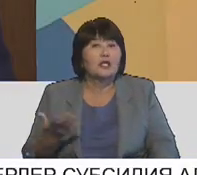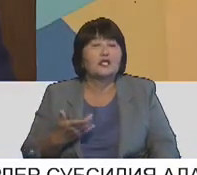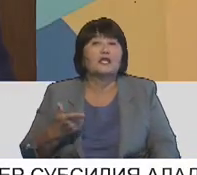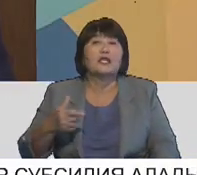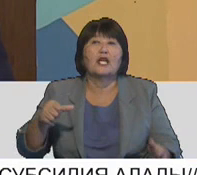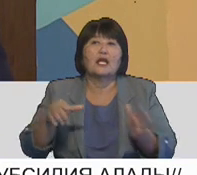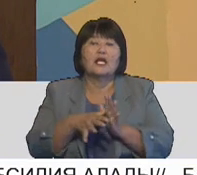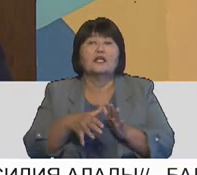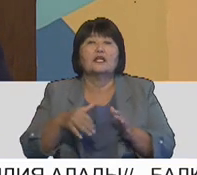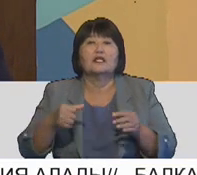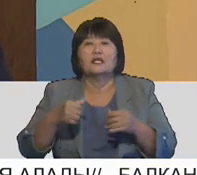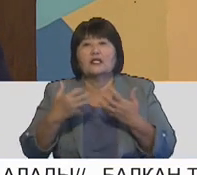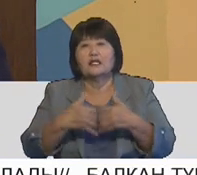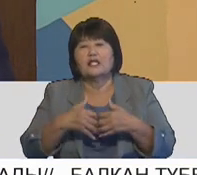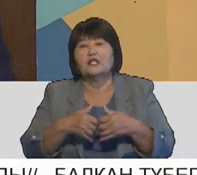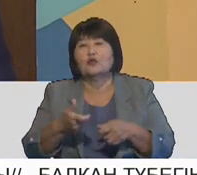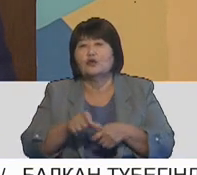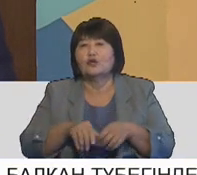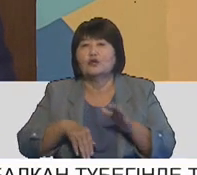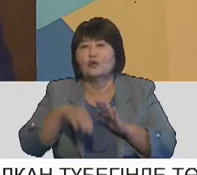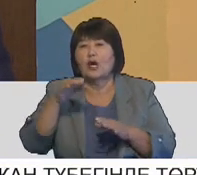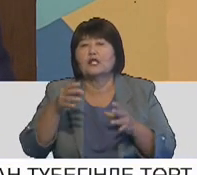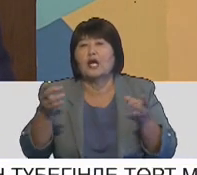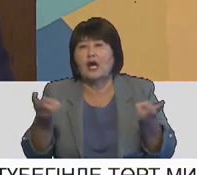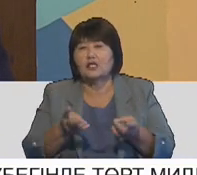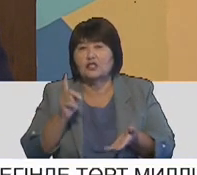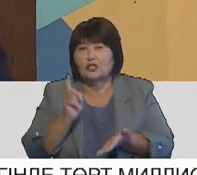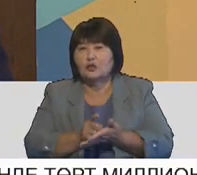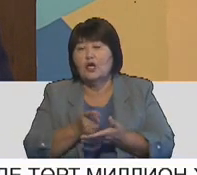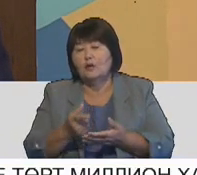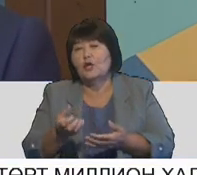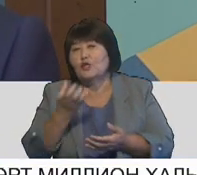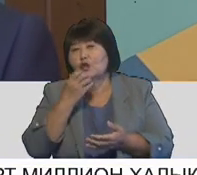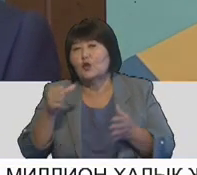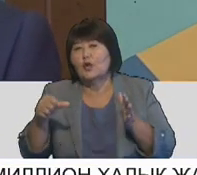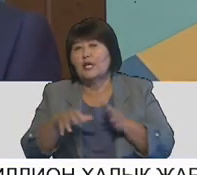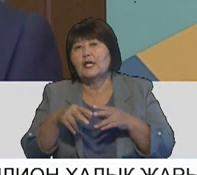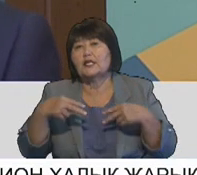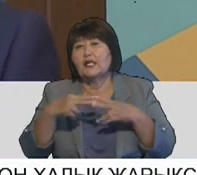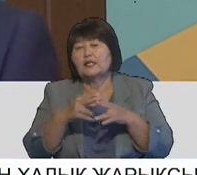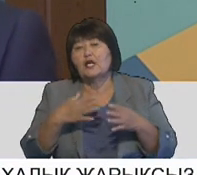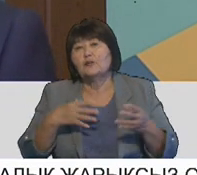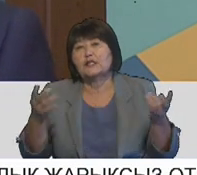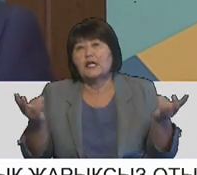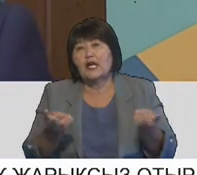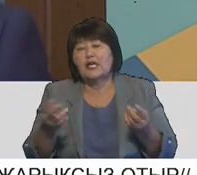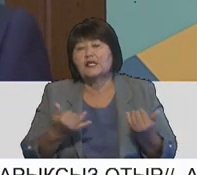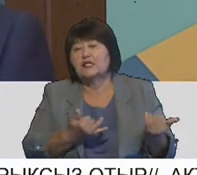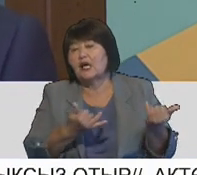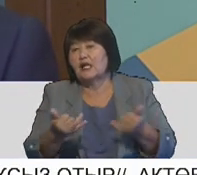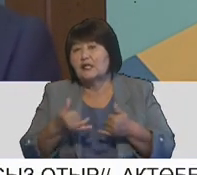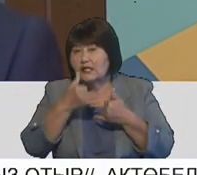генерациясы өте жоғары қажет етілуде. Ал қазіргі таңда жылу электр станциялары біздің қажеттілікті қанағаттандыра